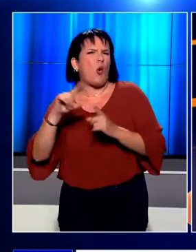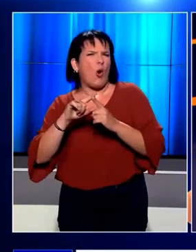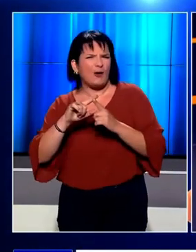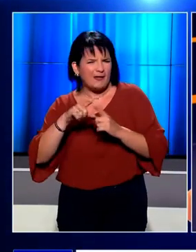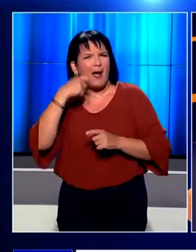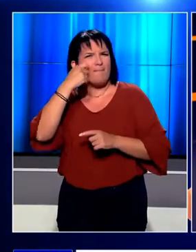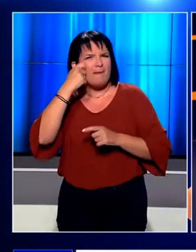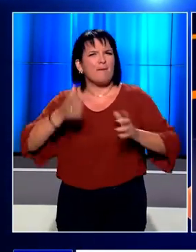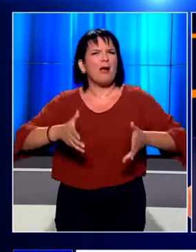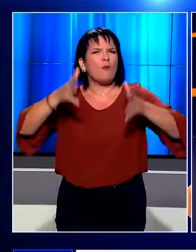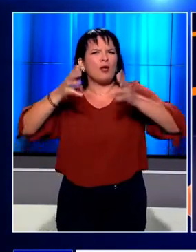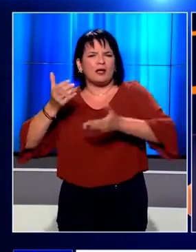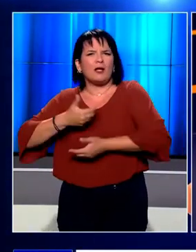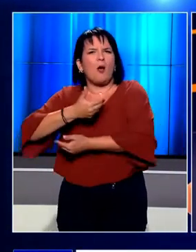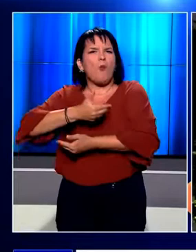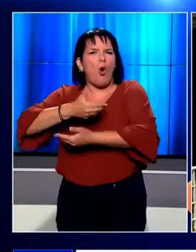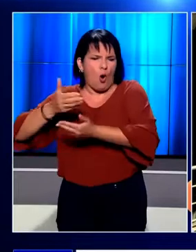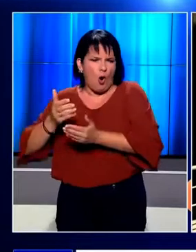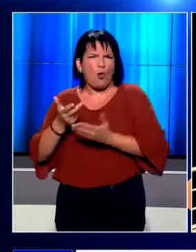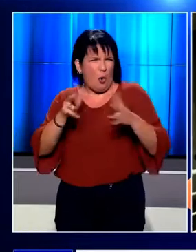Υπότιτλοι AUTHORWAVE